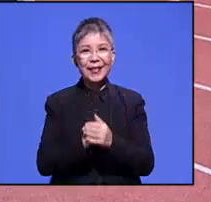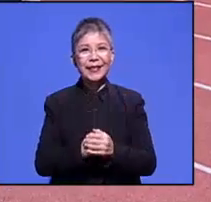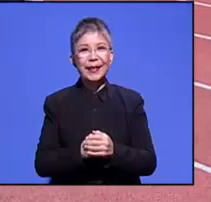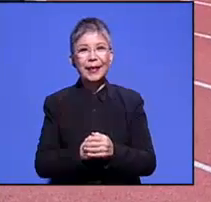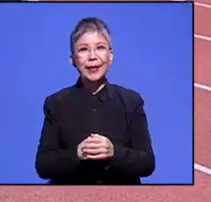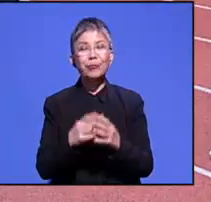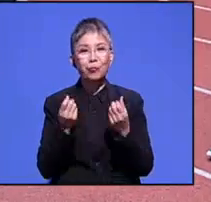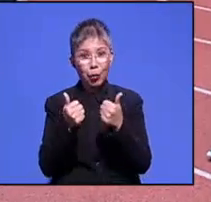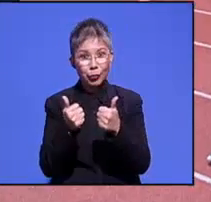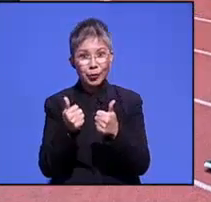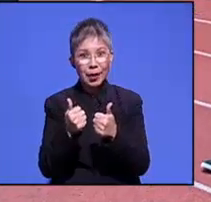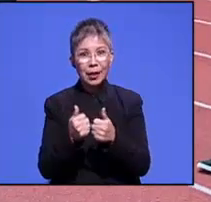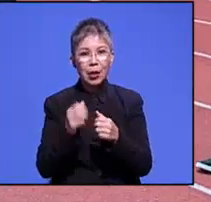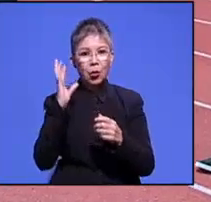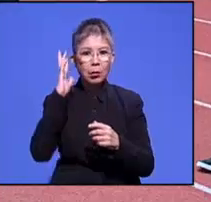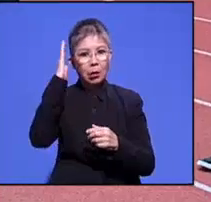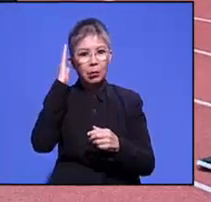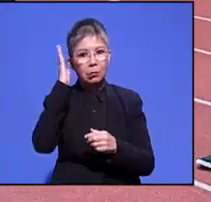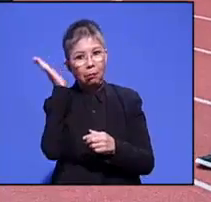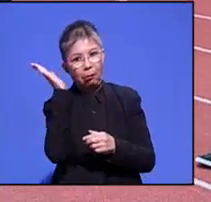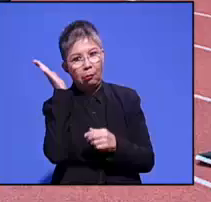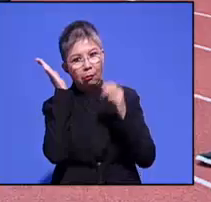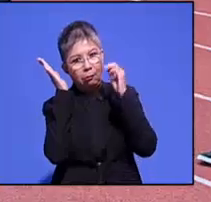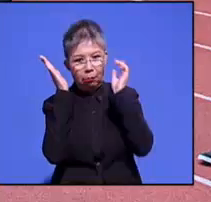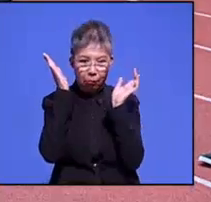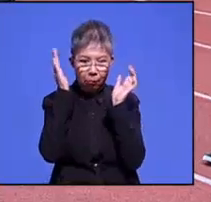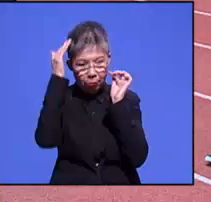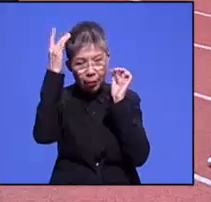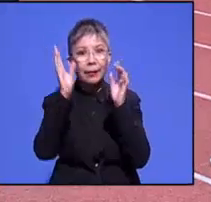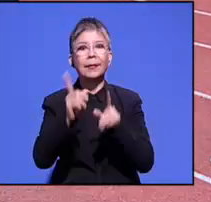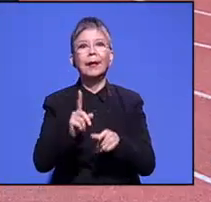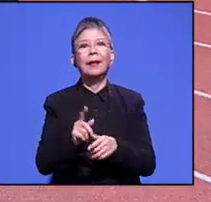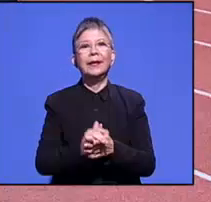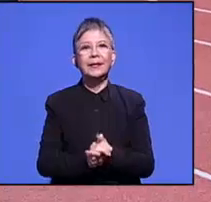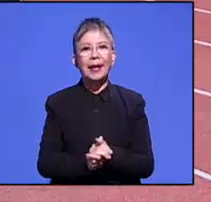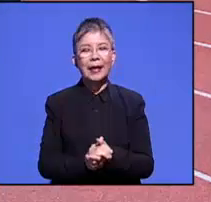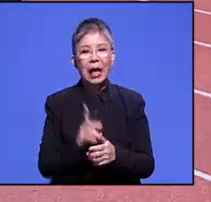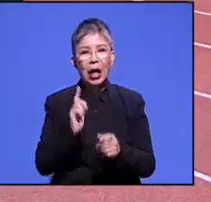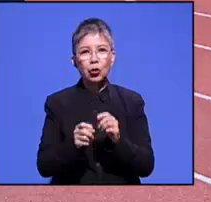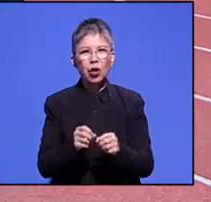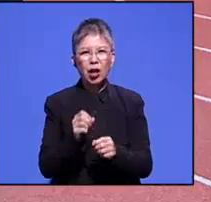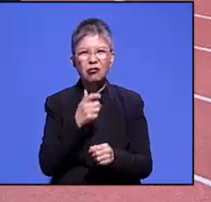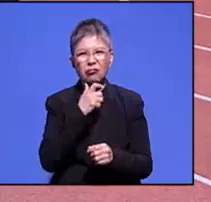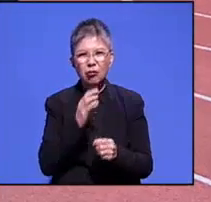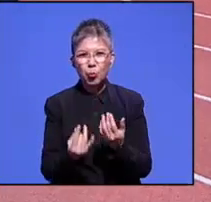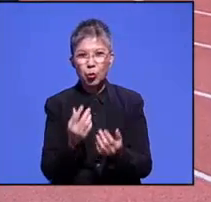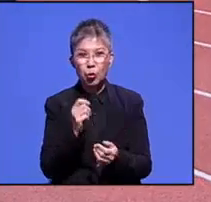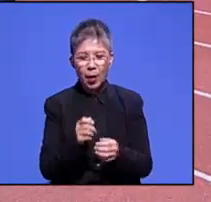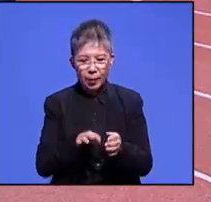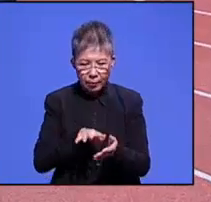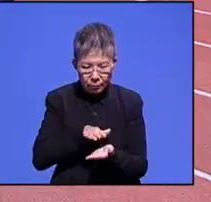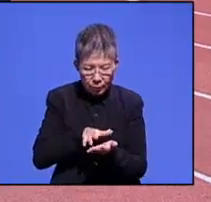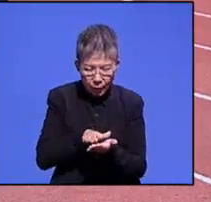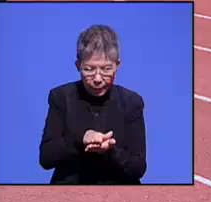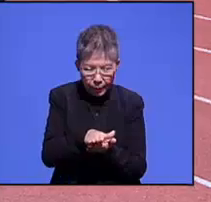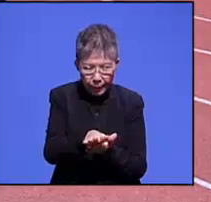jarang khas nanti dia yang ada yang tumbuhnya adalah batangnya kalau saya sudah terlalu tua kalau batangnya sudah naik nanti ketika dipangkas